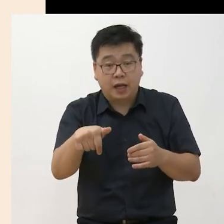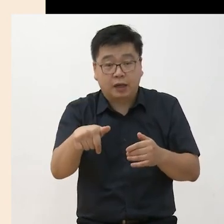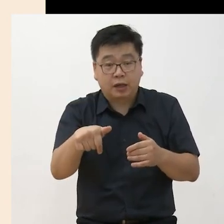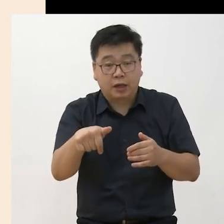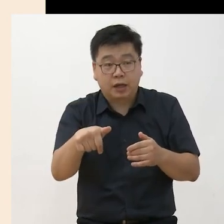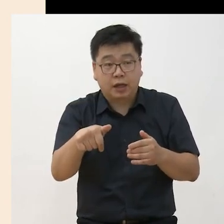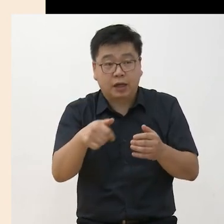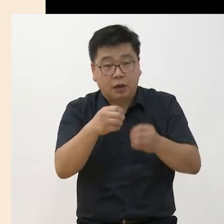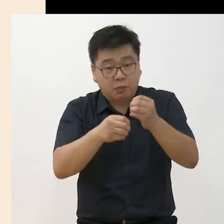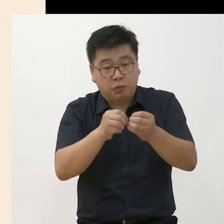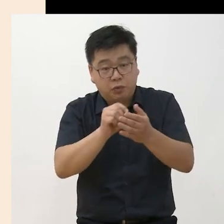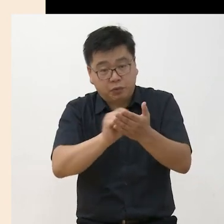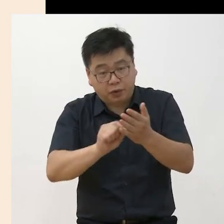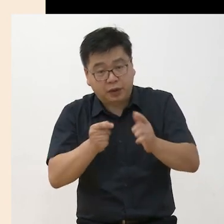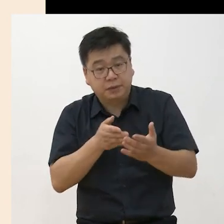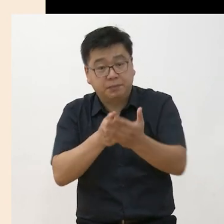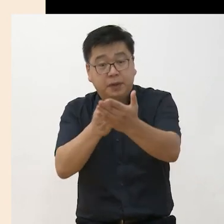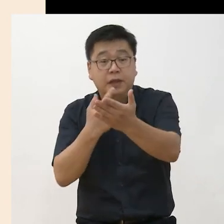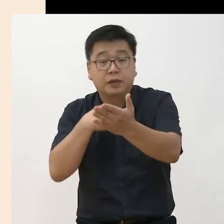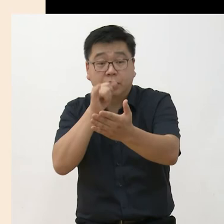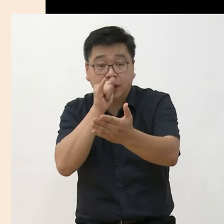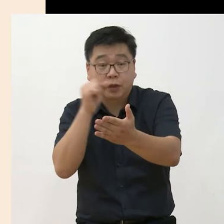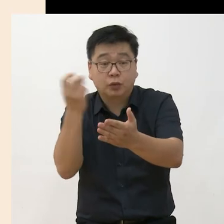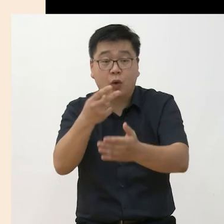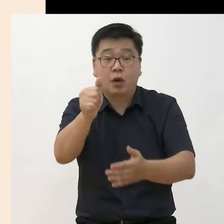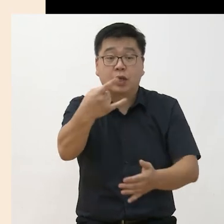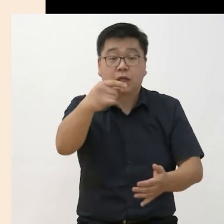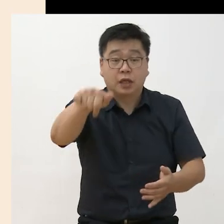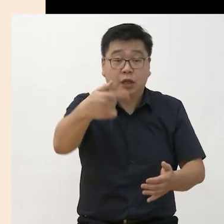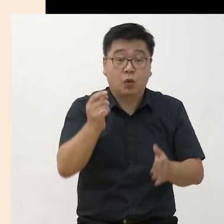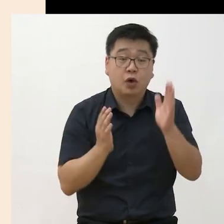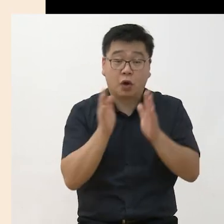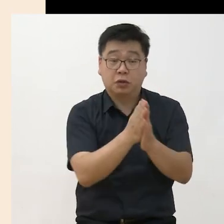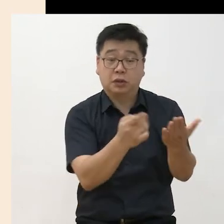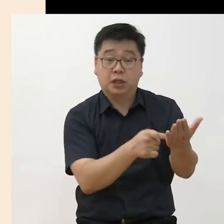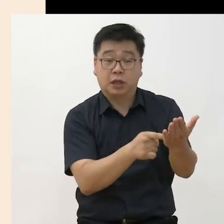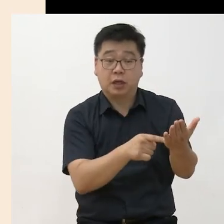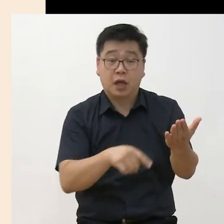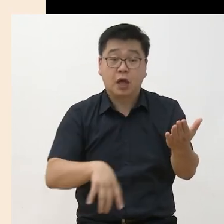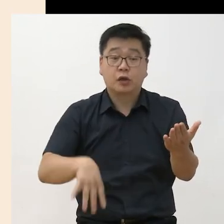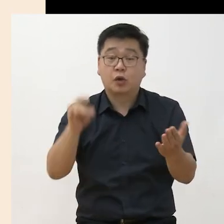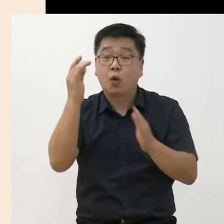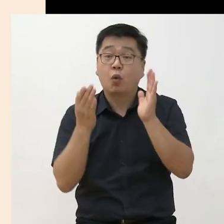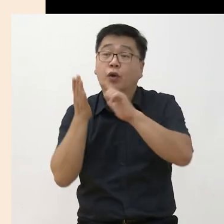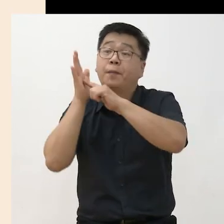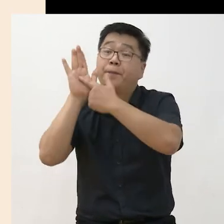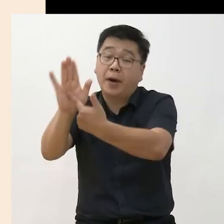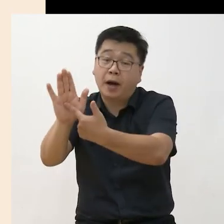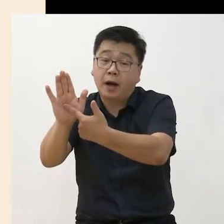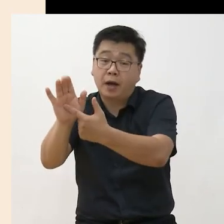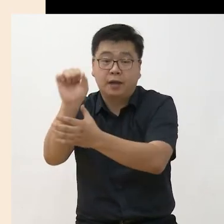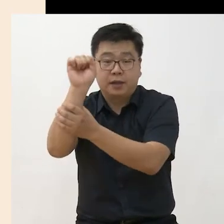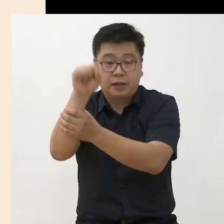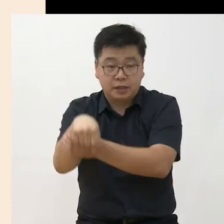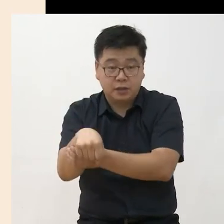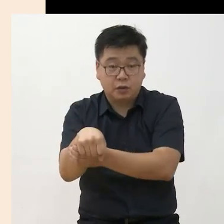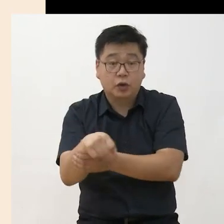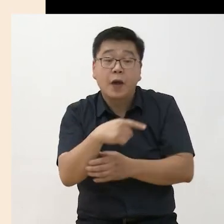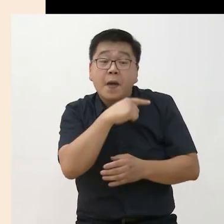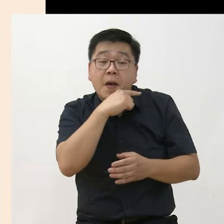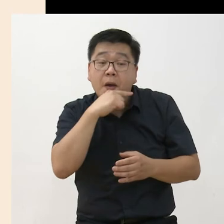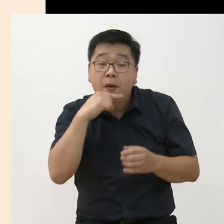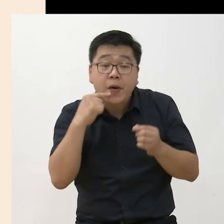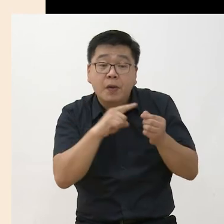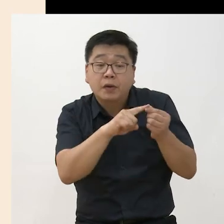매체까지 포함되어 있습니다. 그리고 희곡의 경우에는 최초 공연 상연도 저희가 인정을 하고 있는데요. 거기 이제 빨간색으로 표시된 부분이